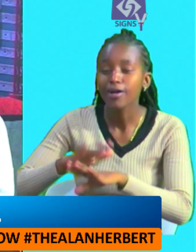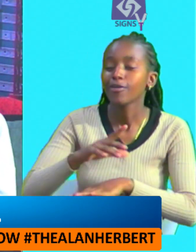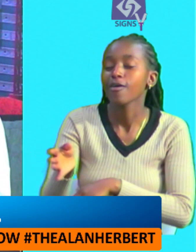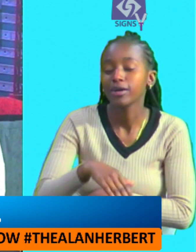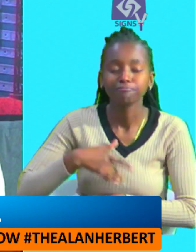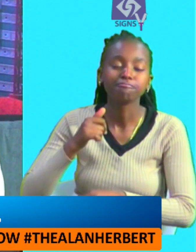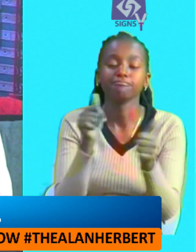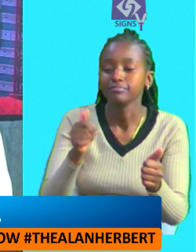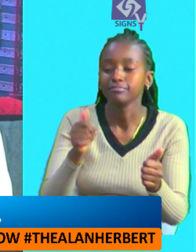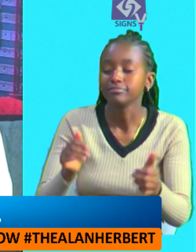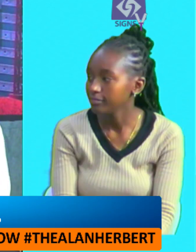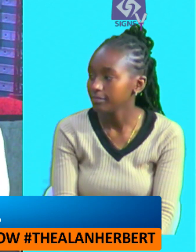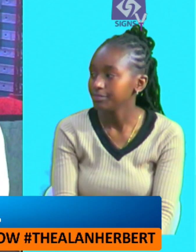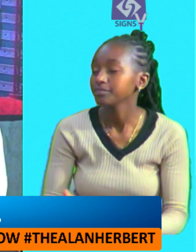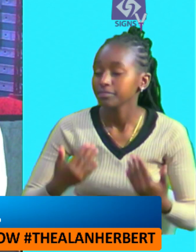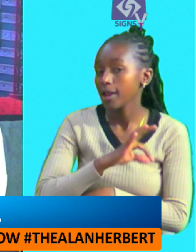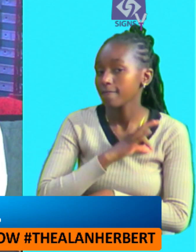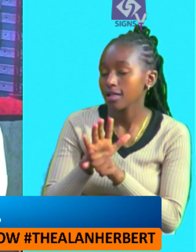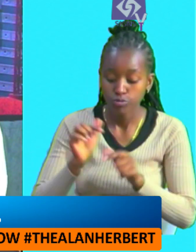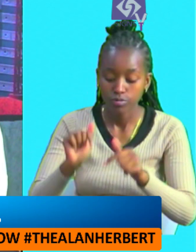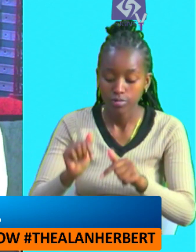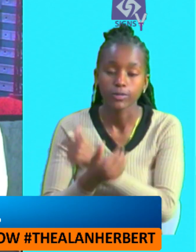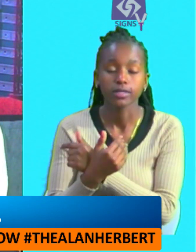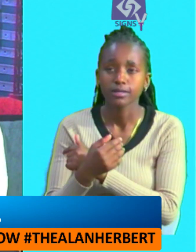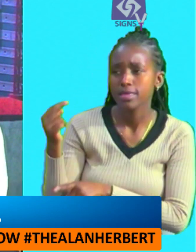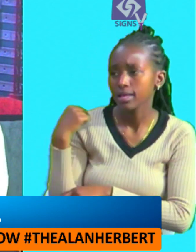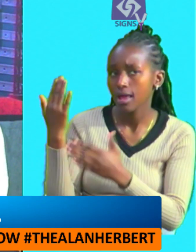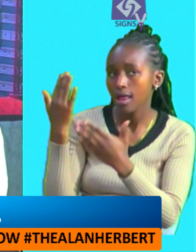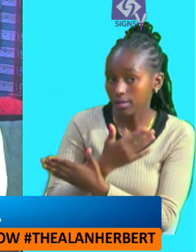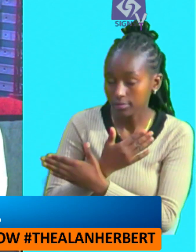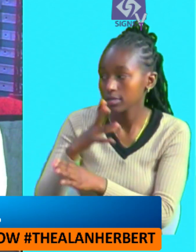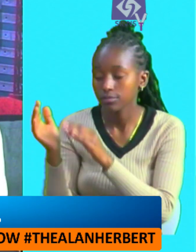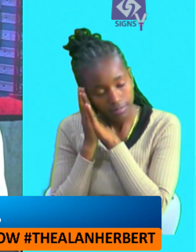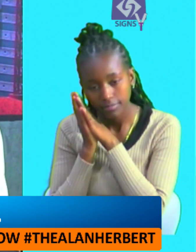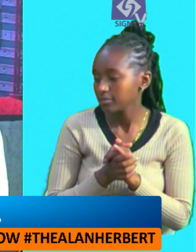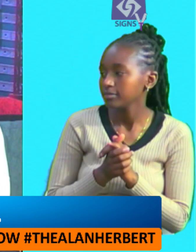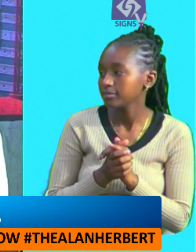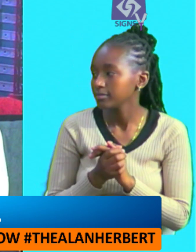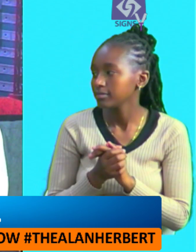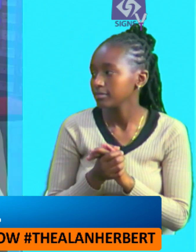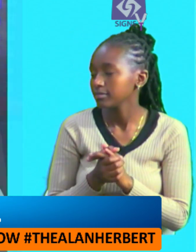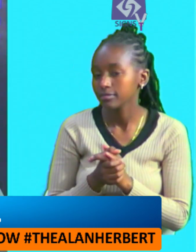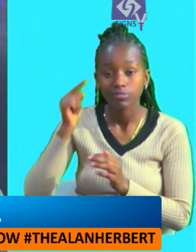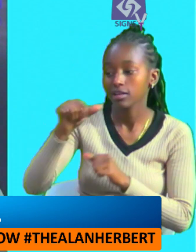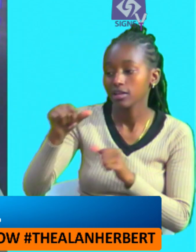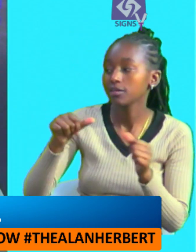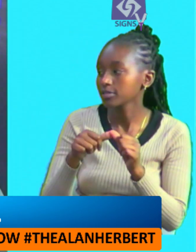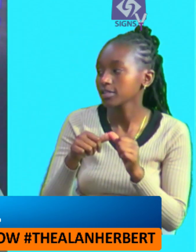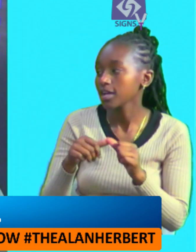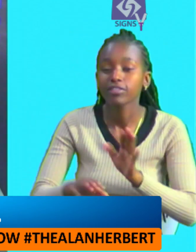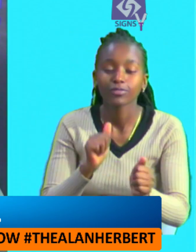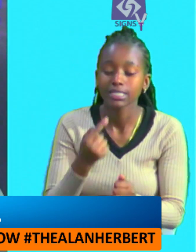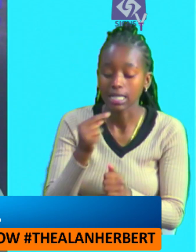anything. And it's a lifestyle podcast. Yeah. But pia a relationship na iko huko juu.